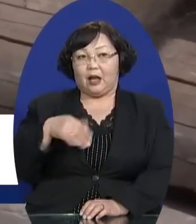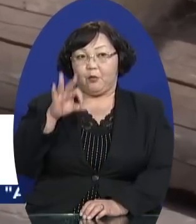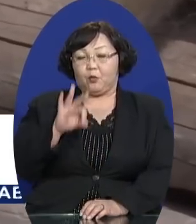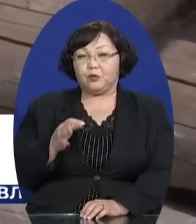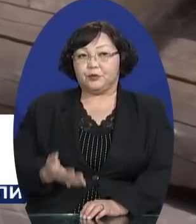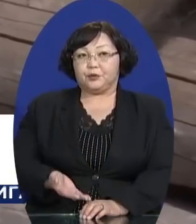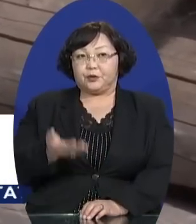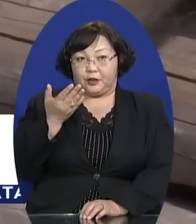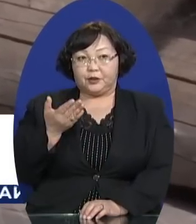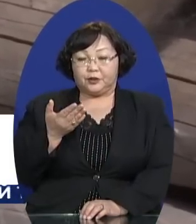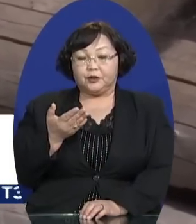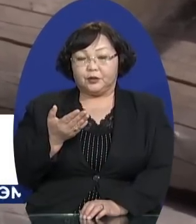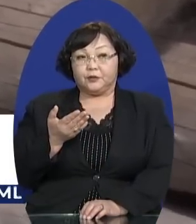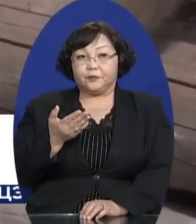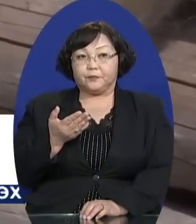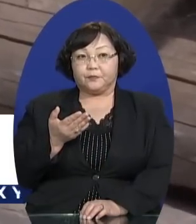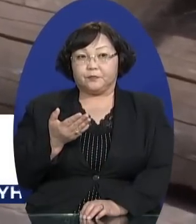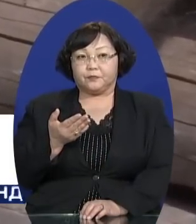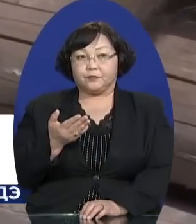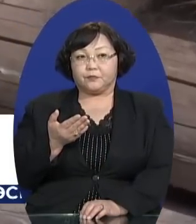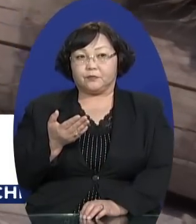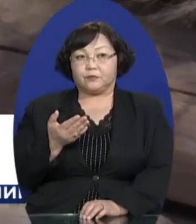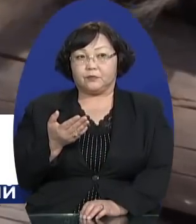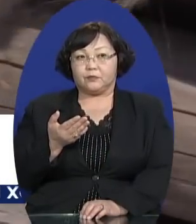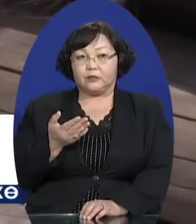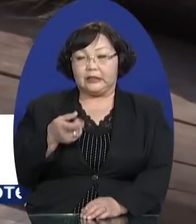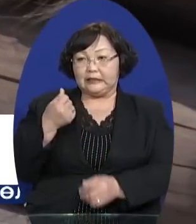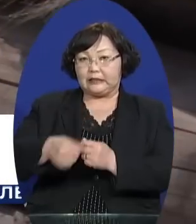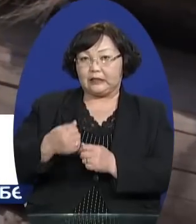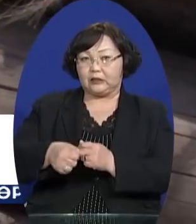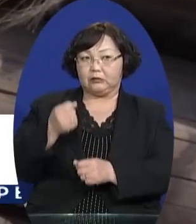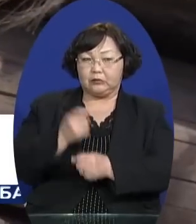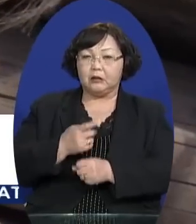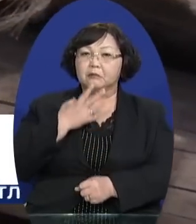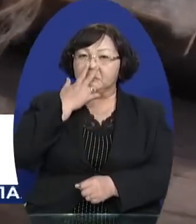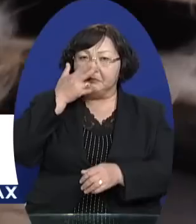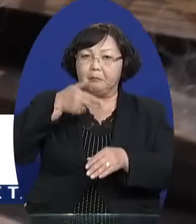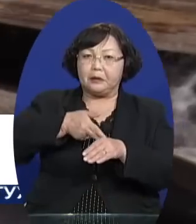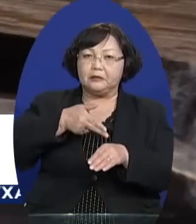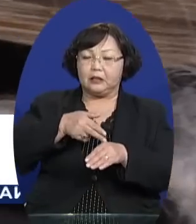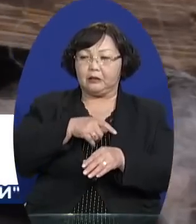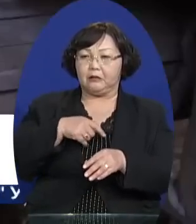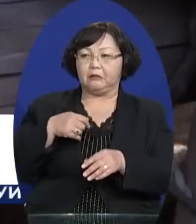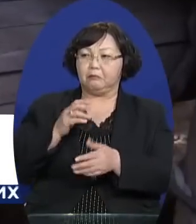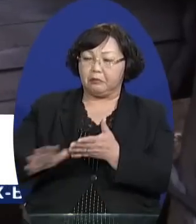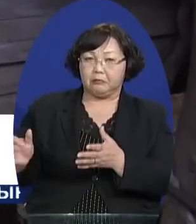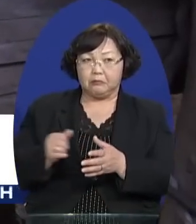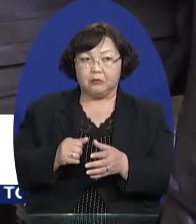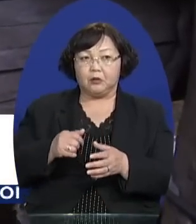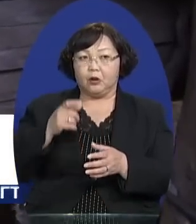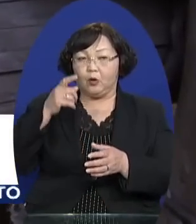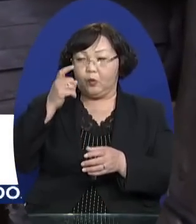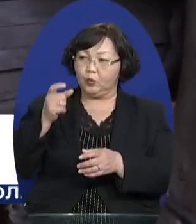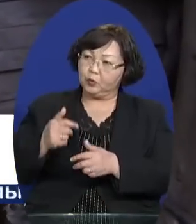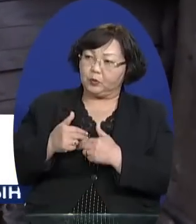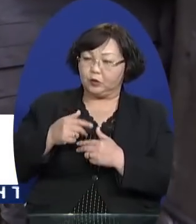хөвн ерөнхийдөө юундээ очиж байгаа байхгүй. Тийм зардалтай түүшэндээ очиж байгаа. Тэгэл хүн хүч хөлсөн бол тэрэндээ өгнө.